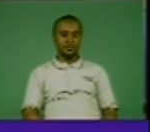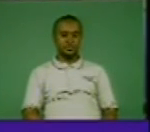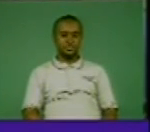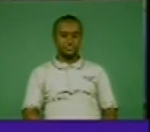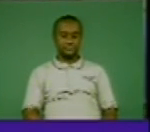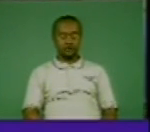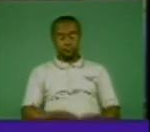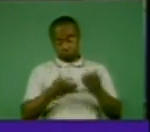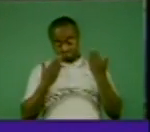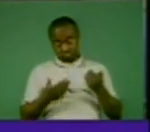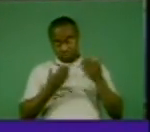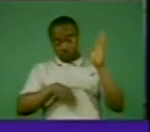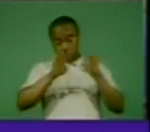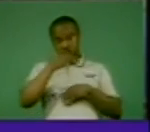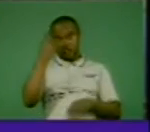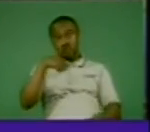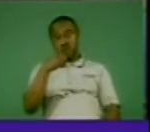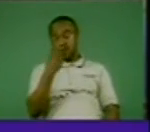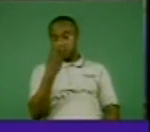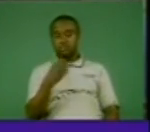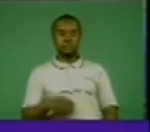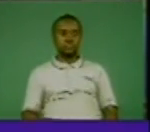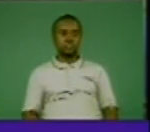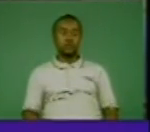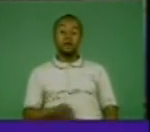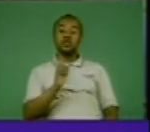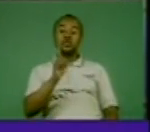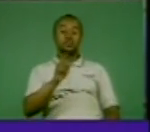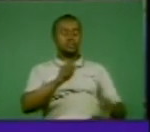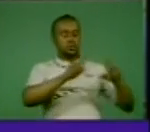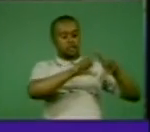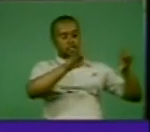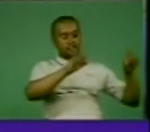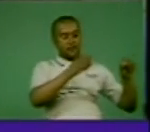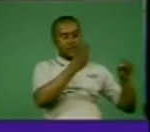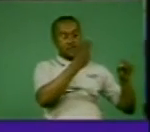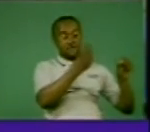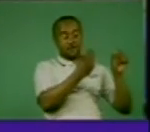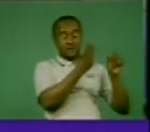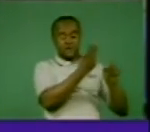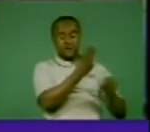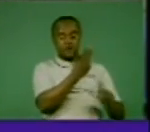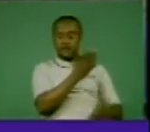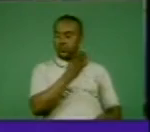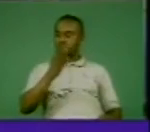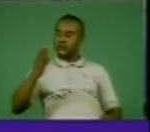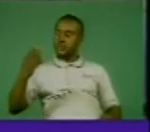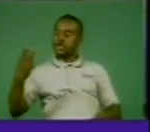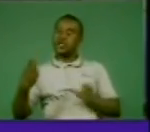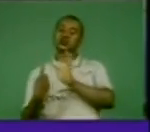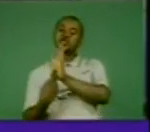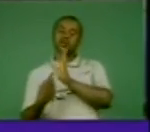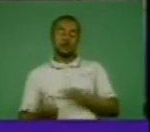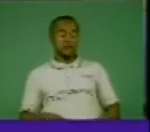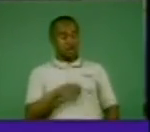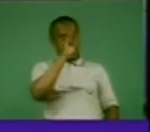Mwenyekiti, sura ya tatu kulikuwa kuna ibara ya 22 mpaka 26. Kura za ndio za wazi